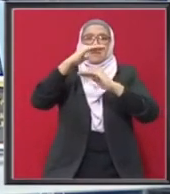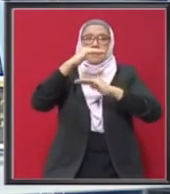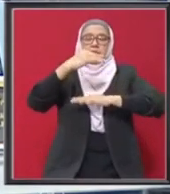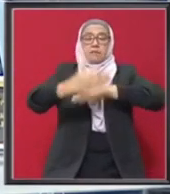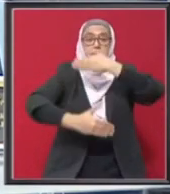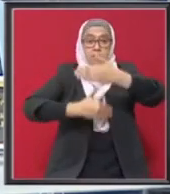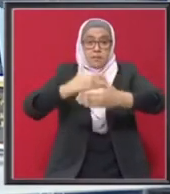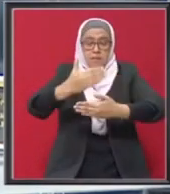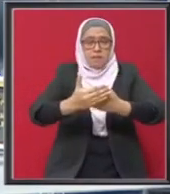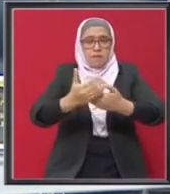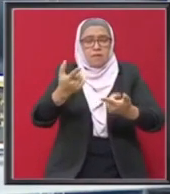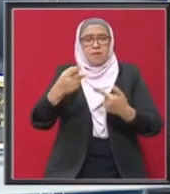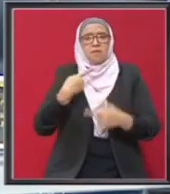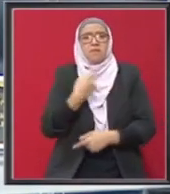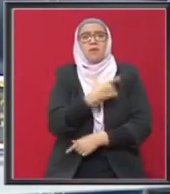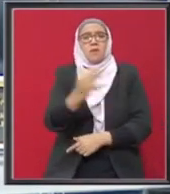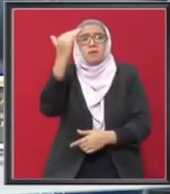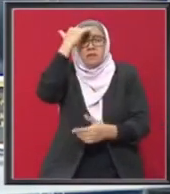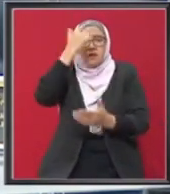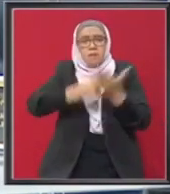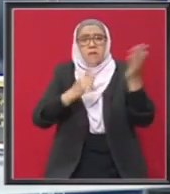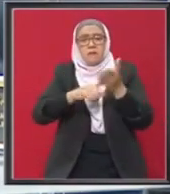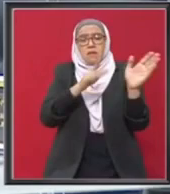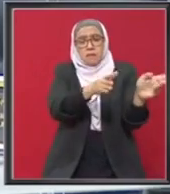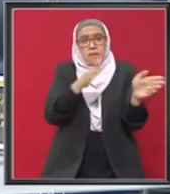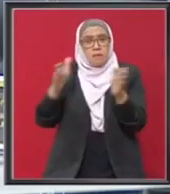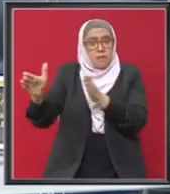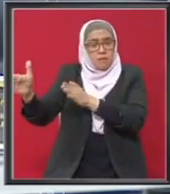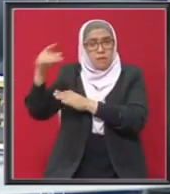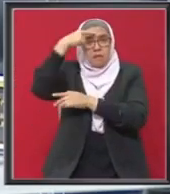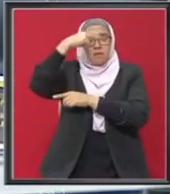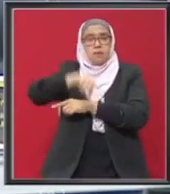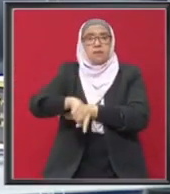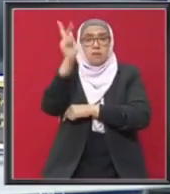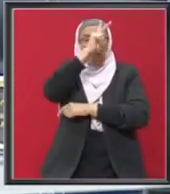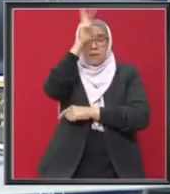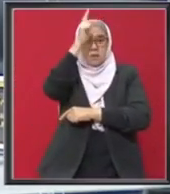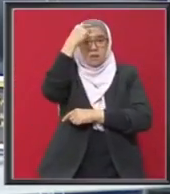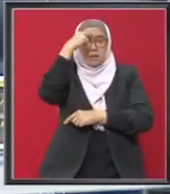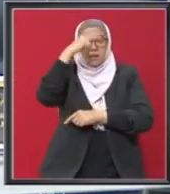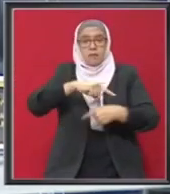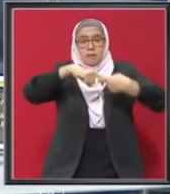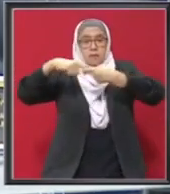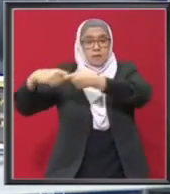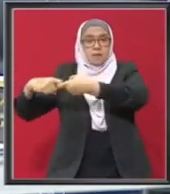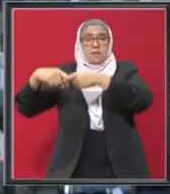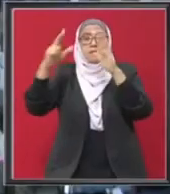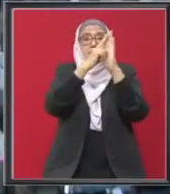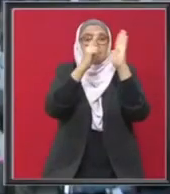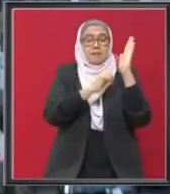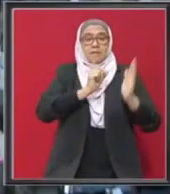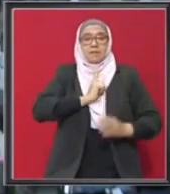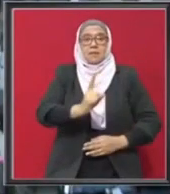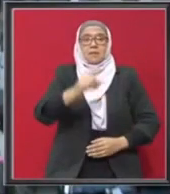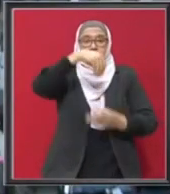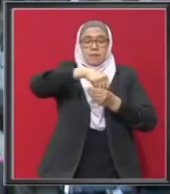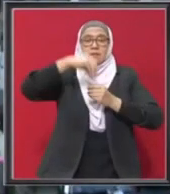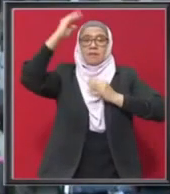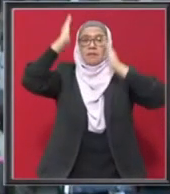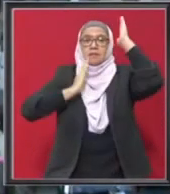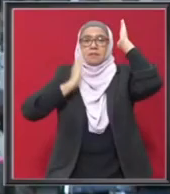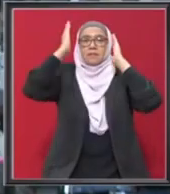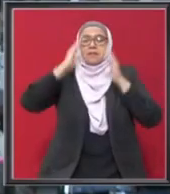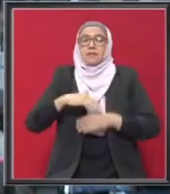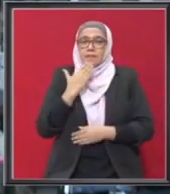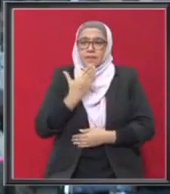plan strategic ah kerajaan berhubung pemberkasan undang-undang Serang Indonesia secara umum Makasih terima kasih kepada